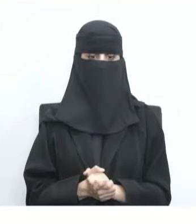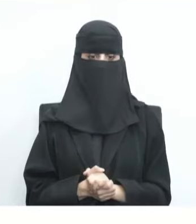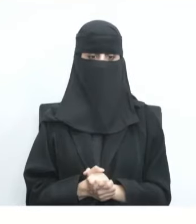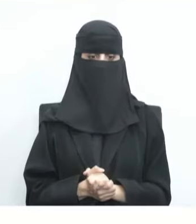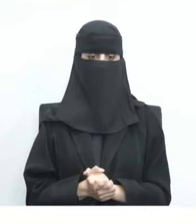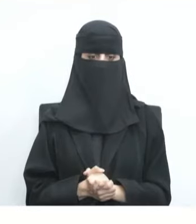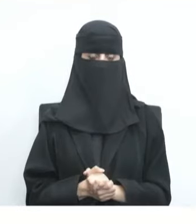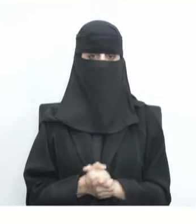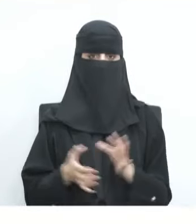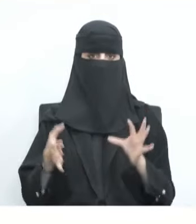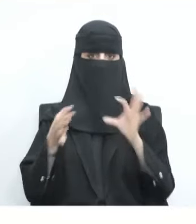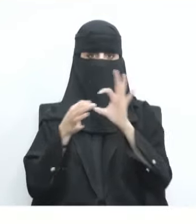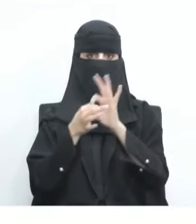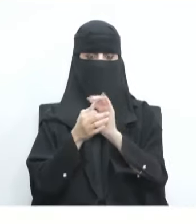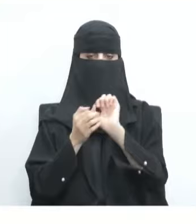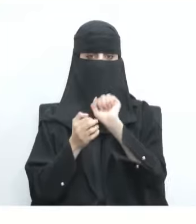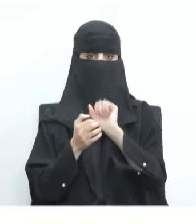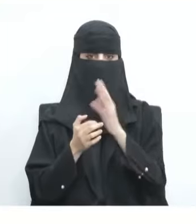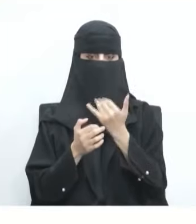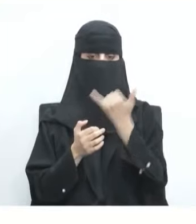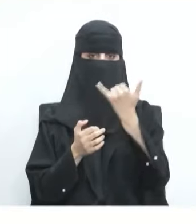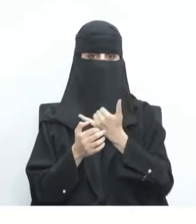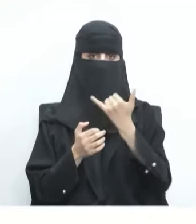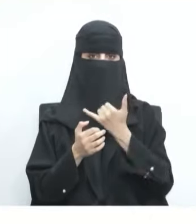اتصلت به ياء المخاطبه